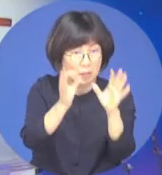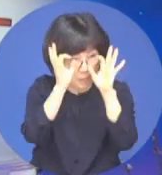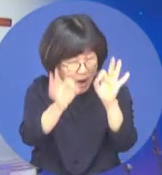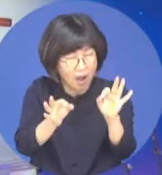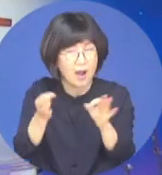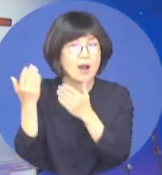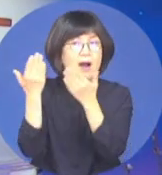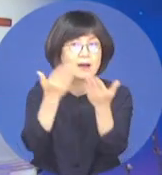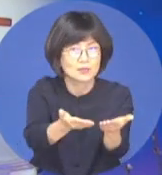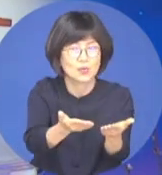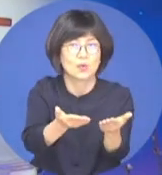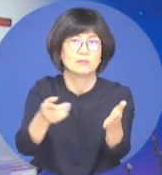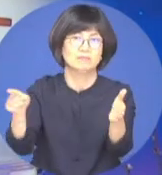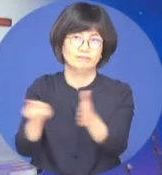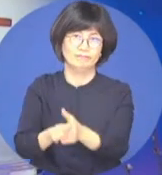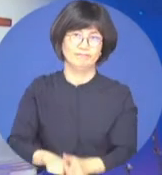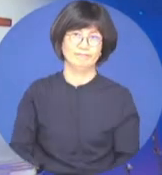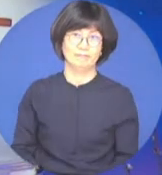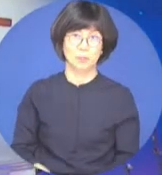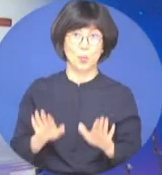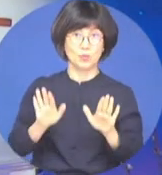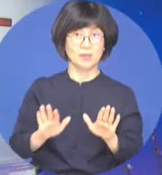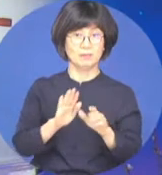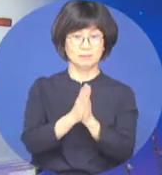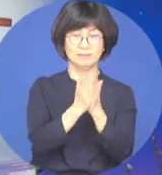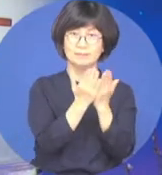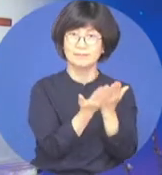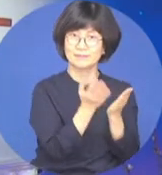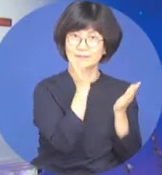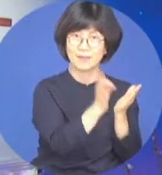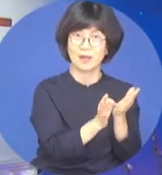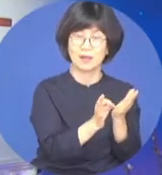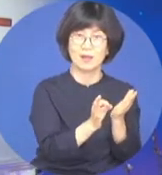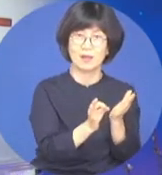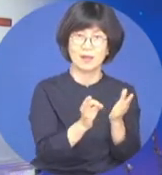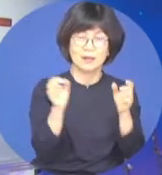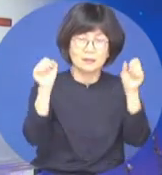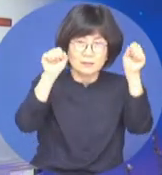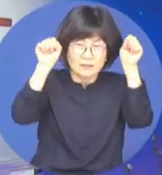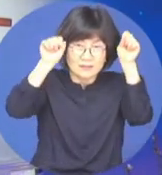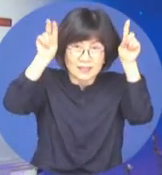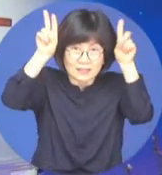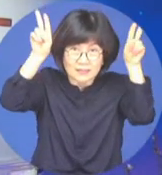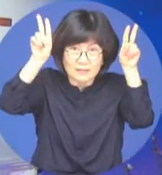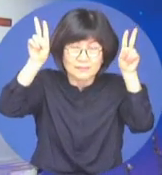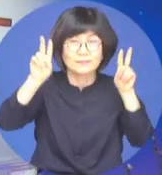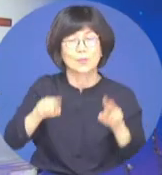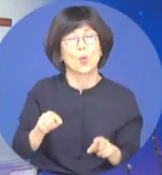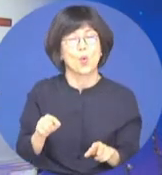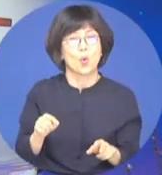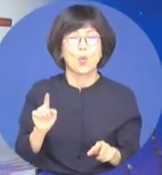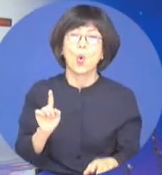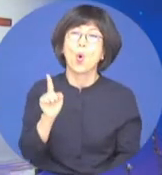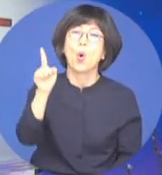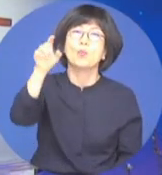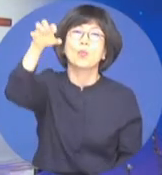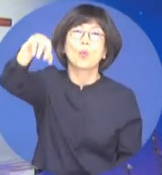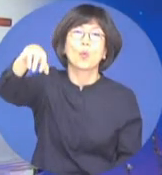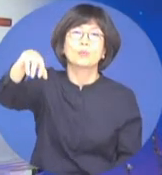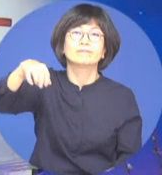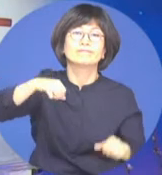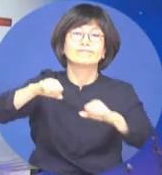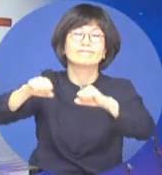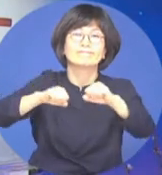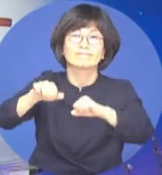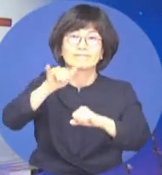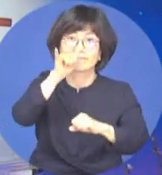줄로 믿습니다. 오늘 말씀 보니까요 사슴이 높은 곳을 다니게 한다. 이건 승리의 계가를 부르는 거예요. 세상에서